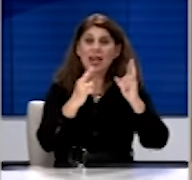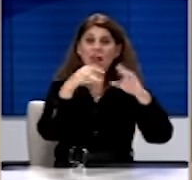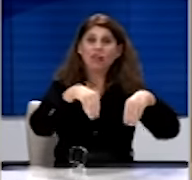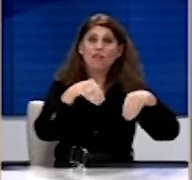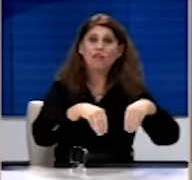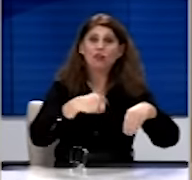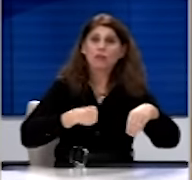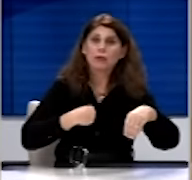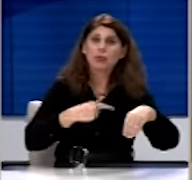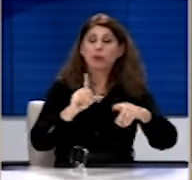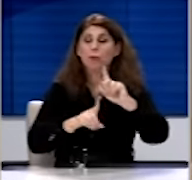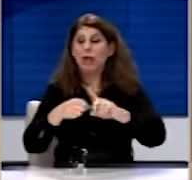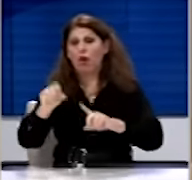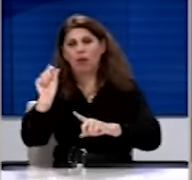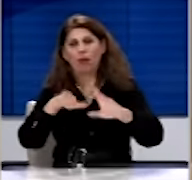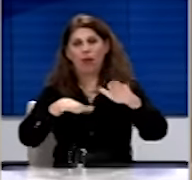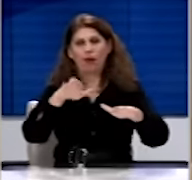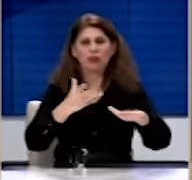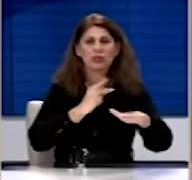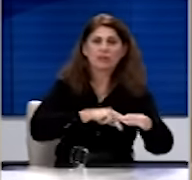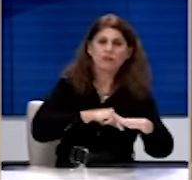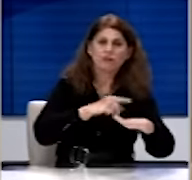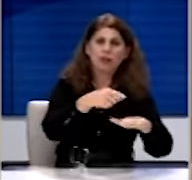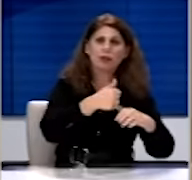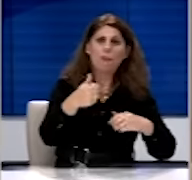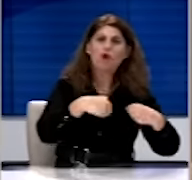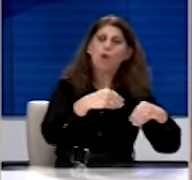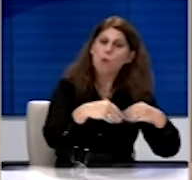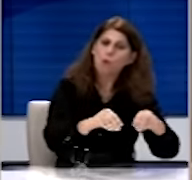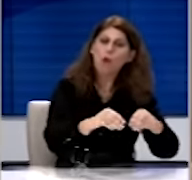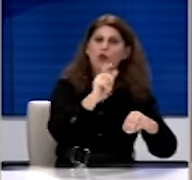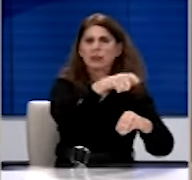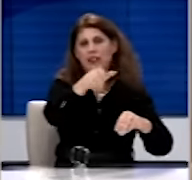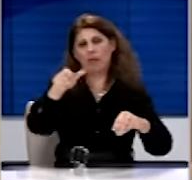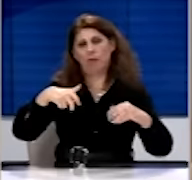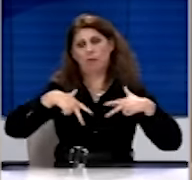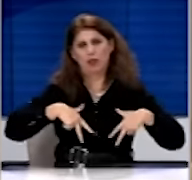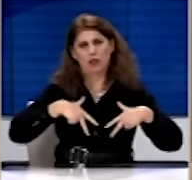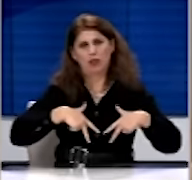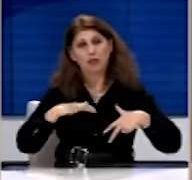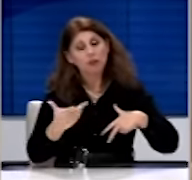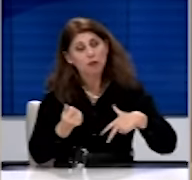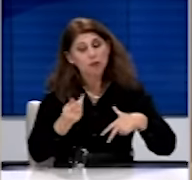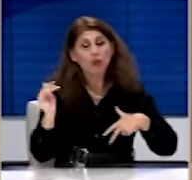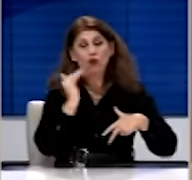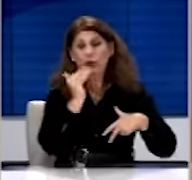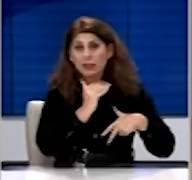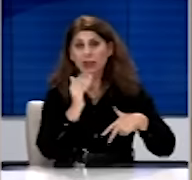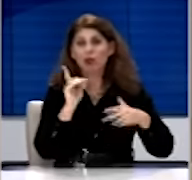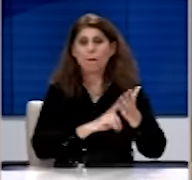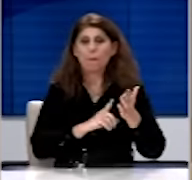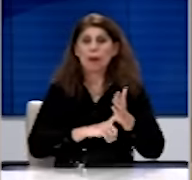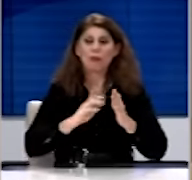όχι. Ανάλογα φυσικά με το τι συμφέρει τα μονοπόλια κάθε χώρας και για το πόσο γρήγορα πρέπει